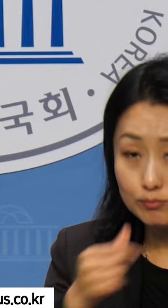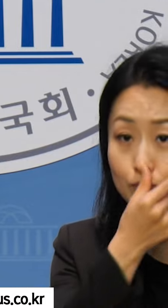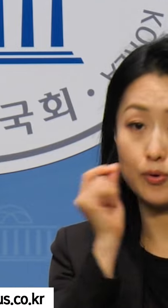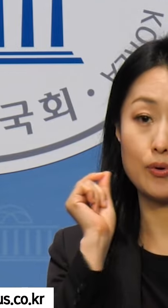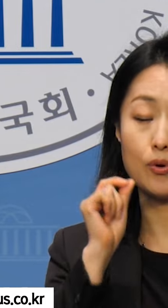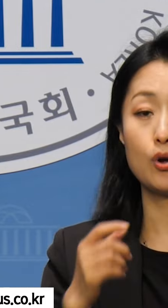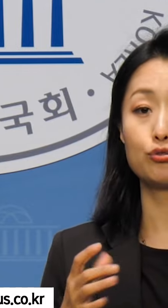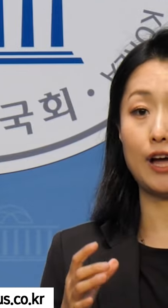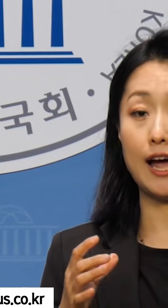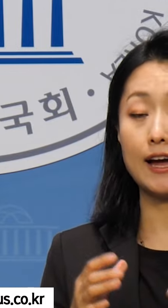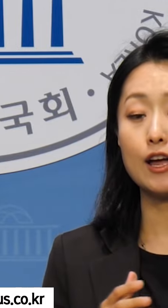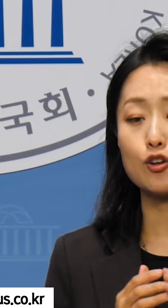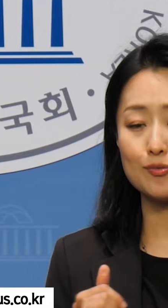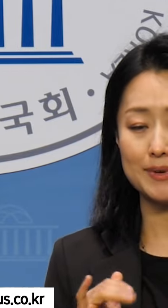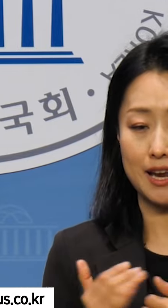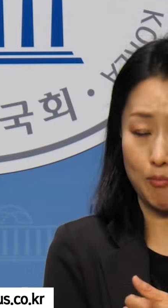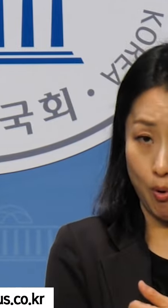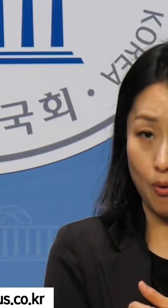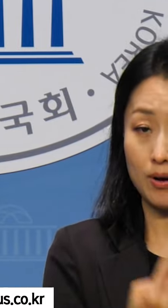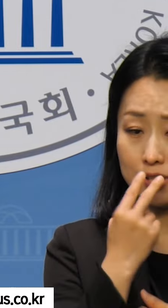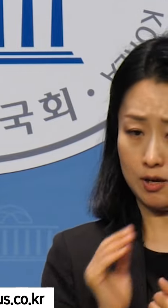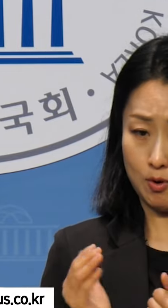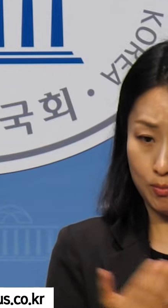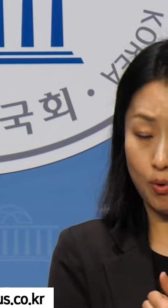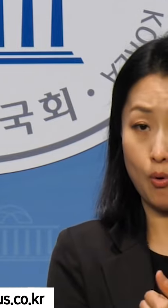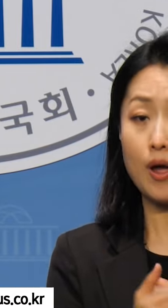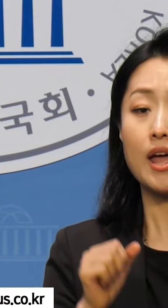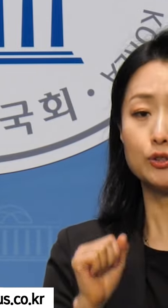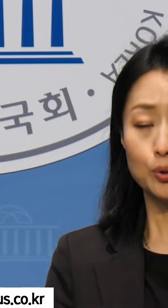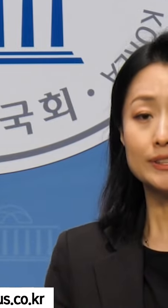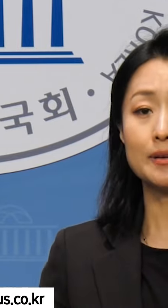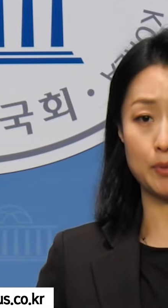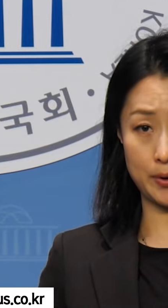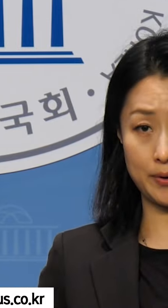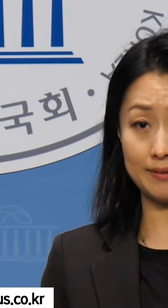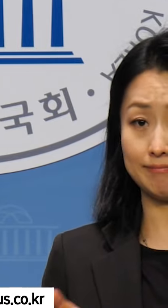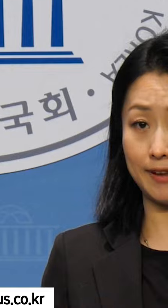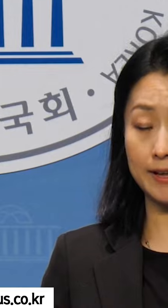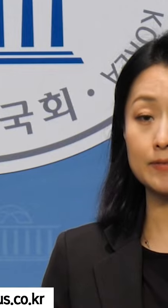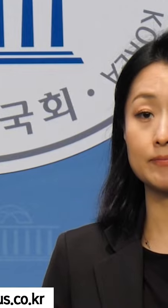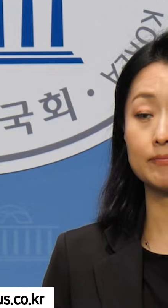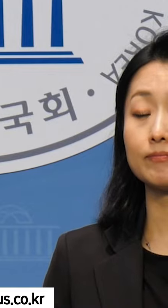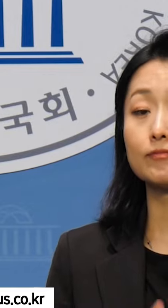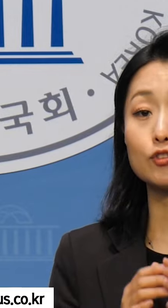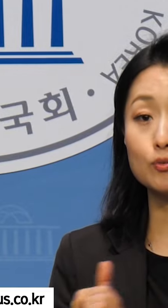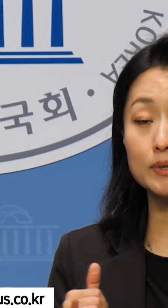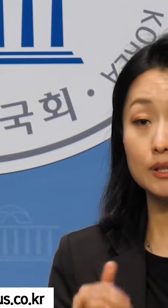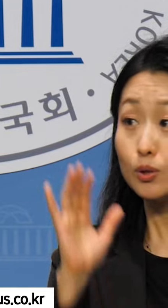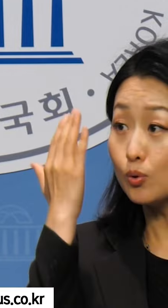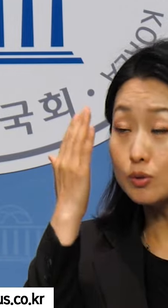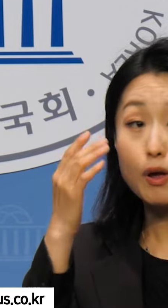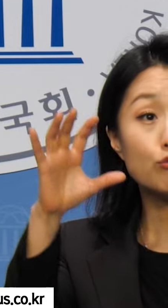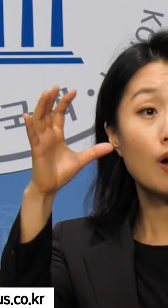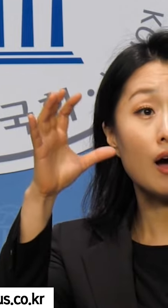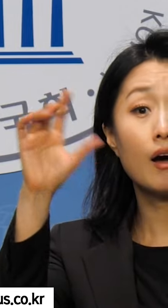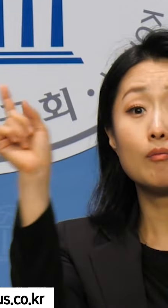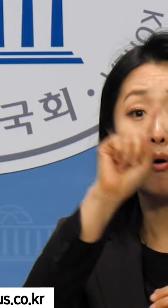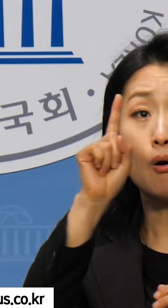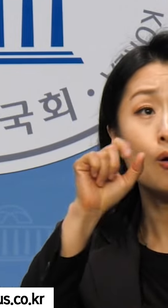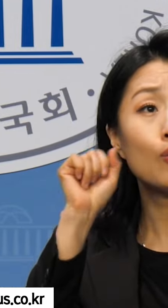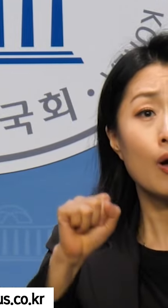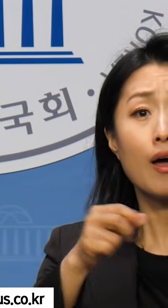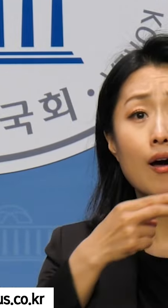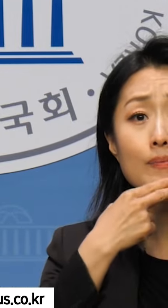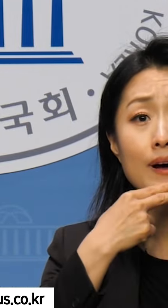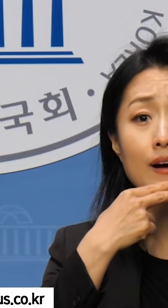국가는 국민의 안전과 생명을 지키는 데 존재 이유가 있습니다. 하지만 우리 국민에게 요즘의 국가는 존재하지